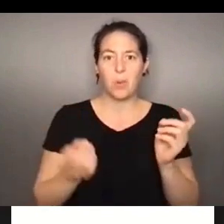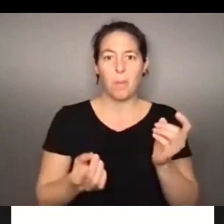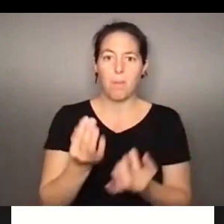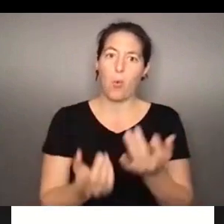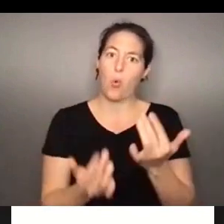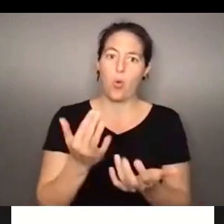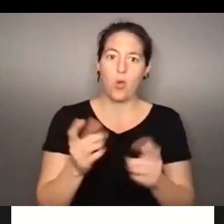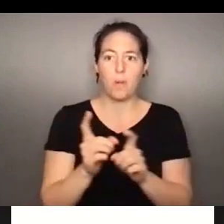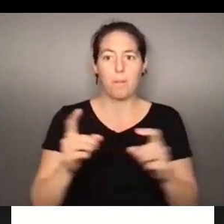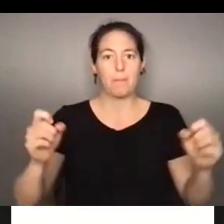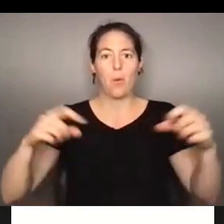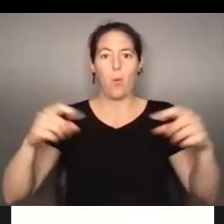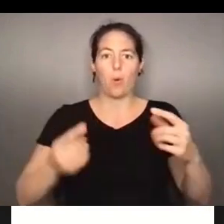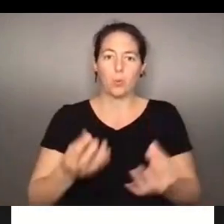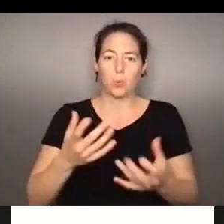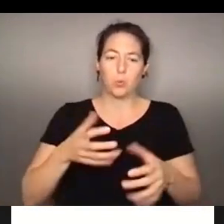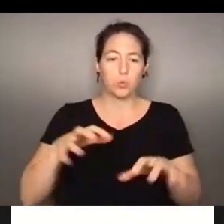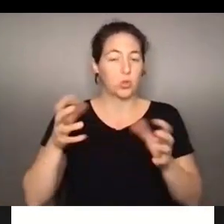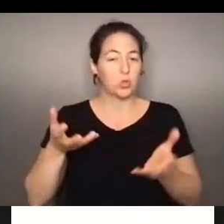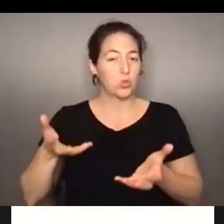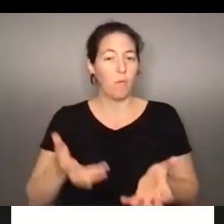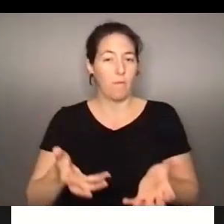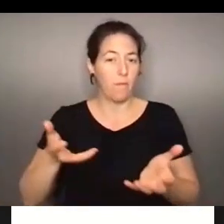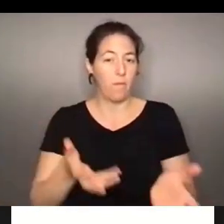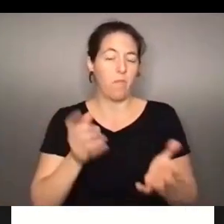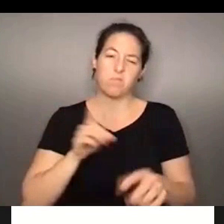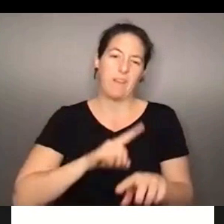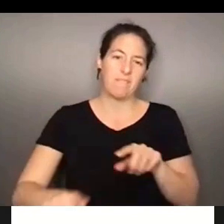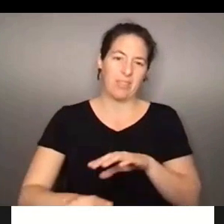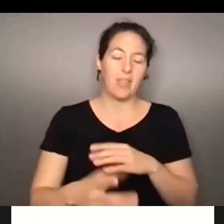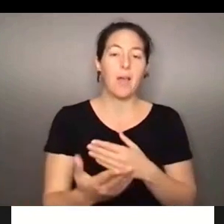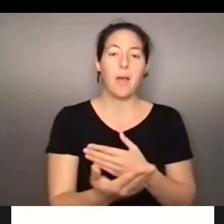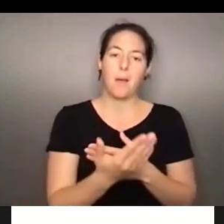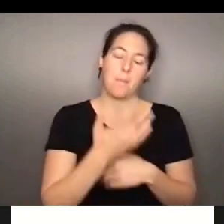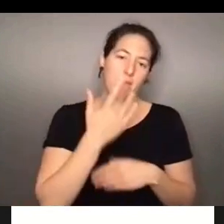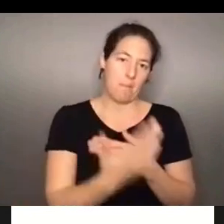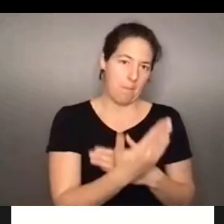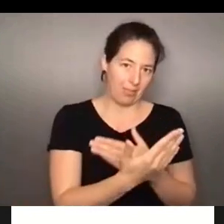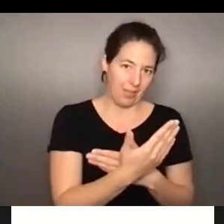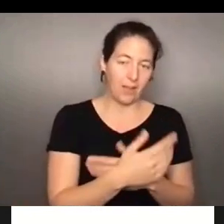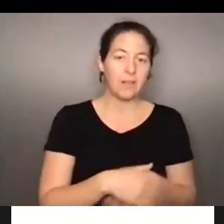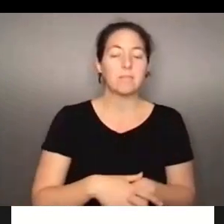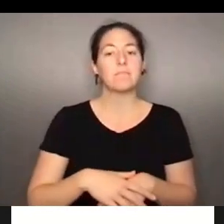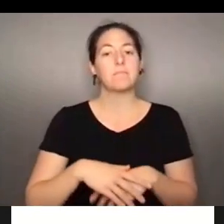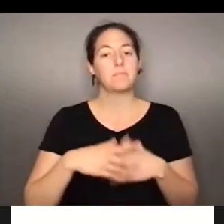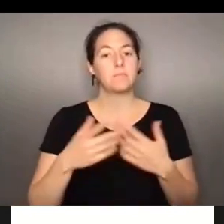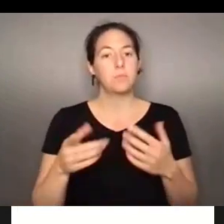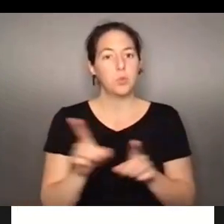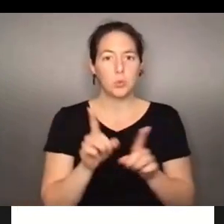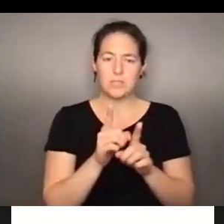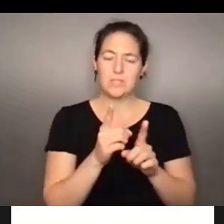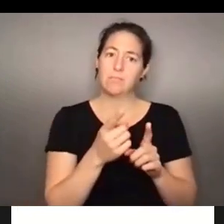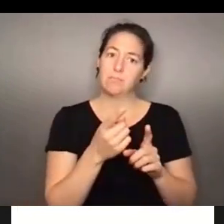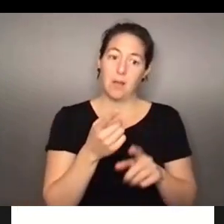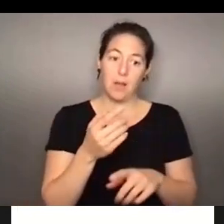un micro-ondes, donc ça chauffe énormément, donc on veut éviter ça. Le matin, c'est préférable, puis en même temps, ben, ça va avoir toute la journée pour